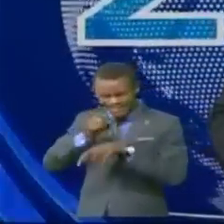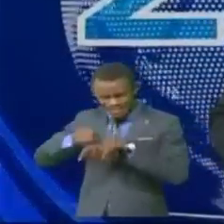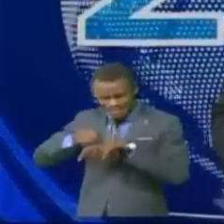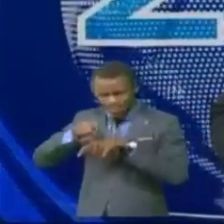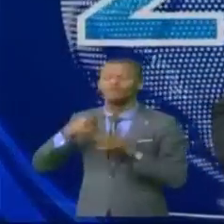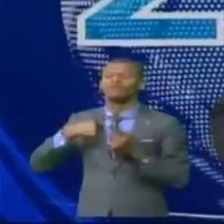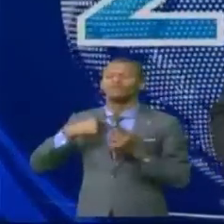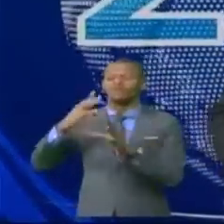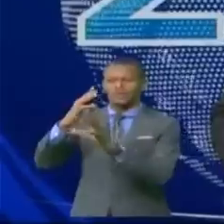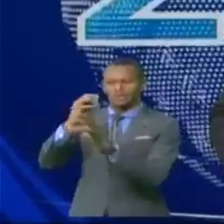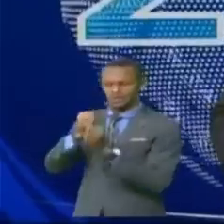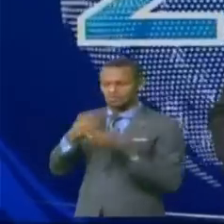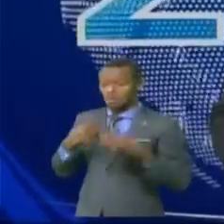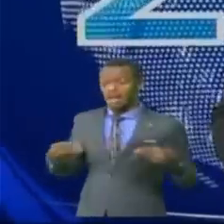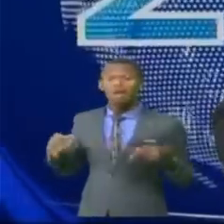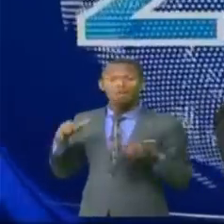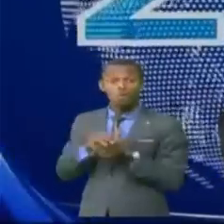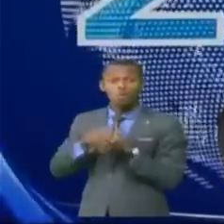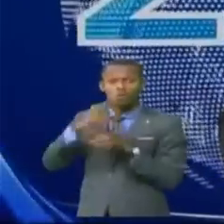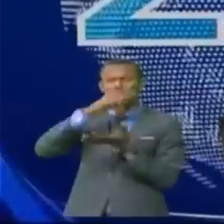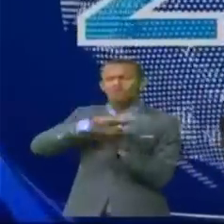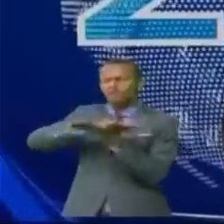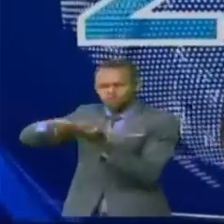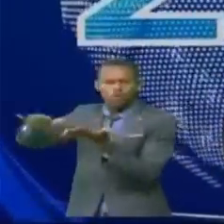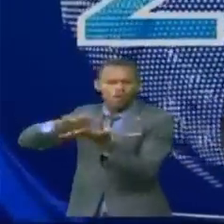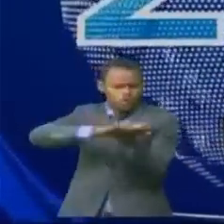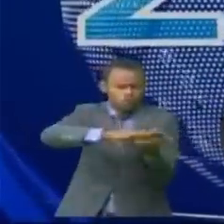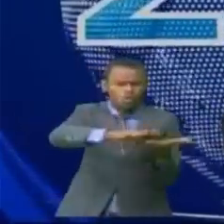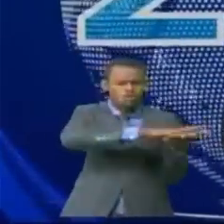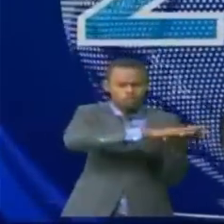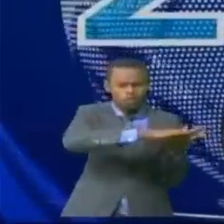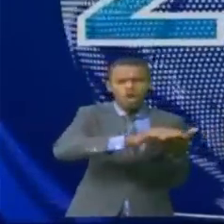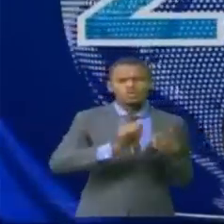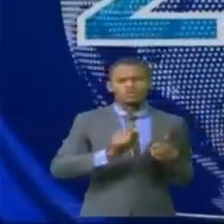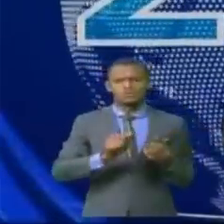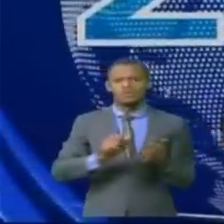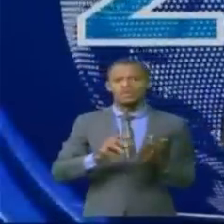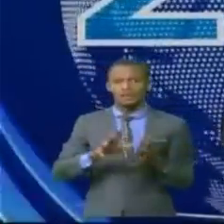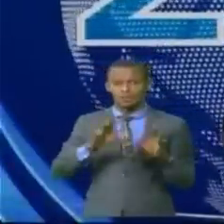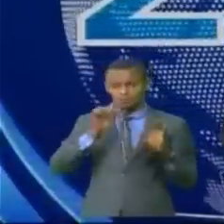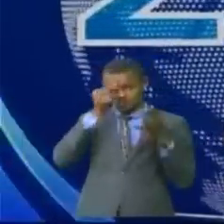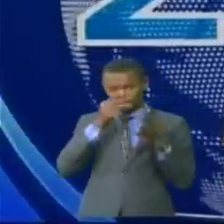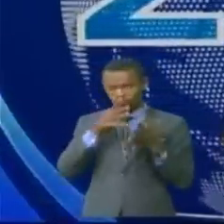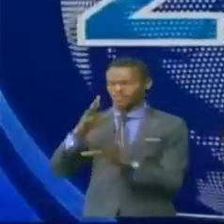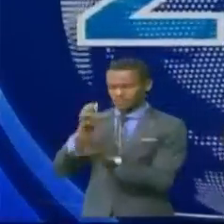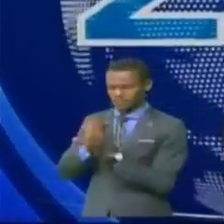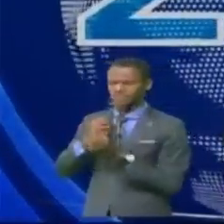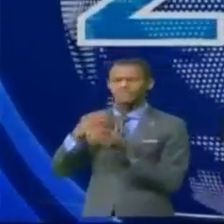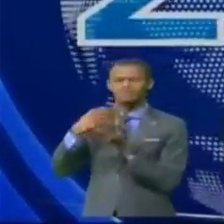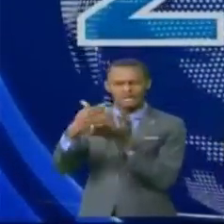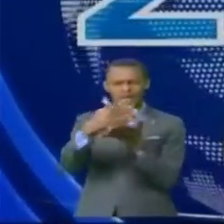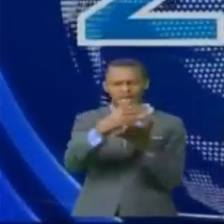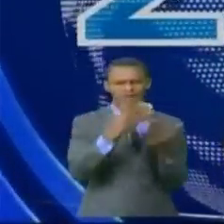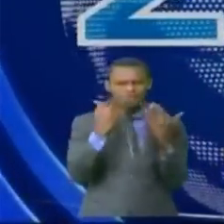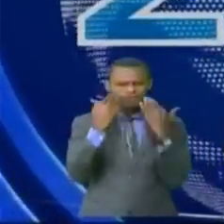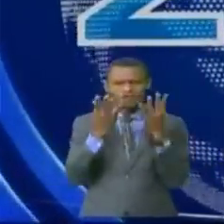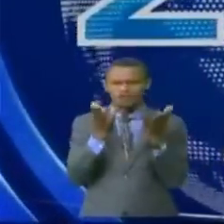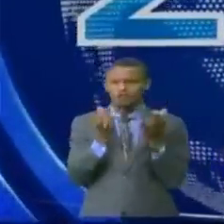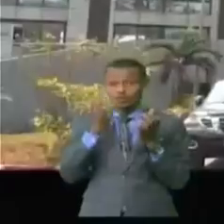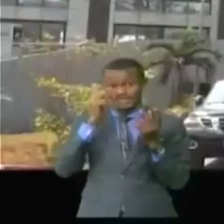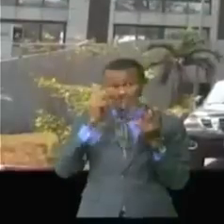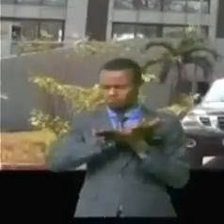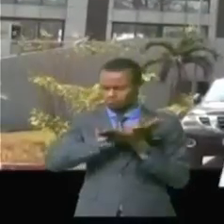tout de suite remis ce matériel aux différentes communes en vue de rendre Kinshasa plus propre. Yvette Makuntima, Fiston